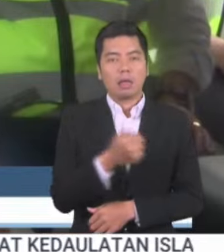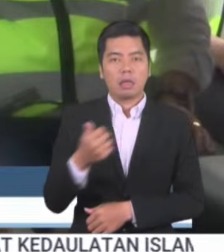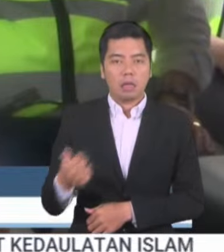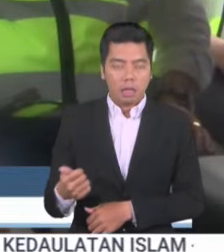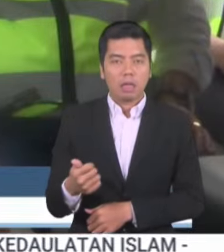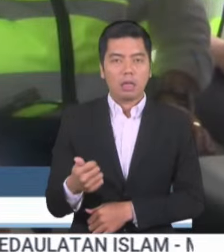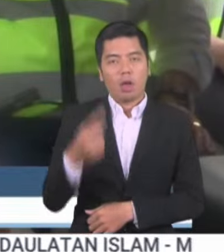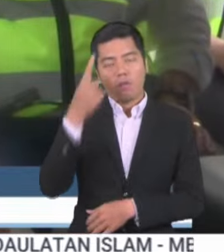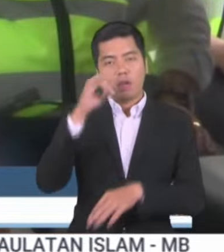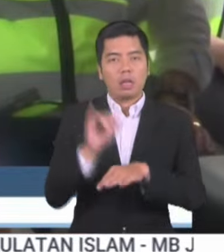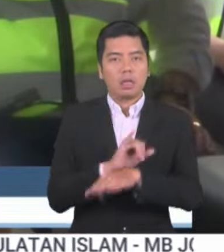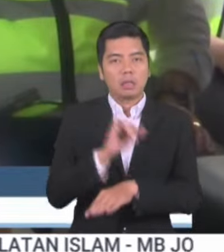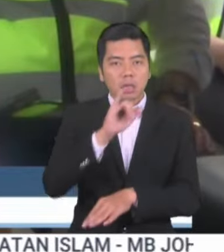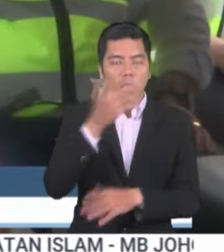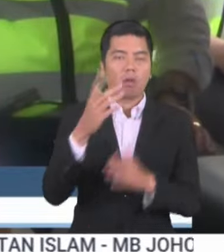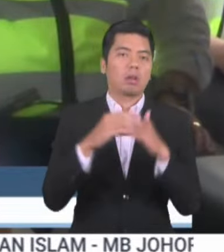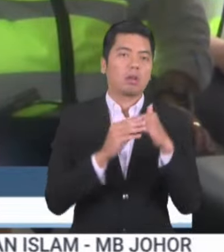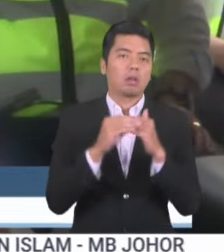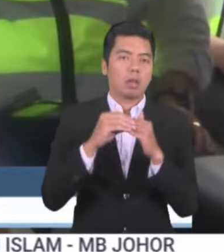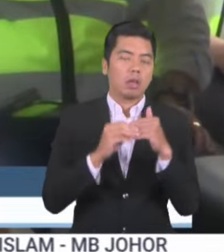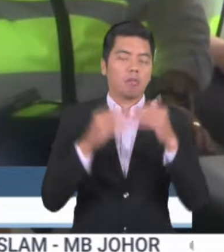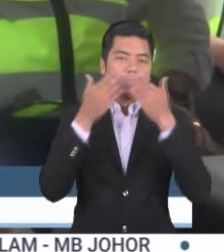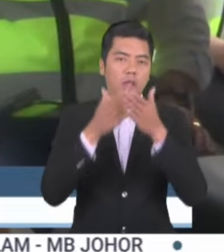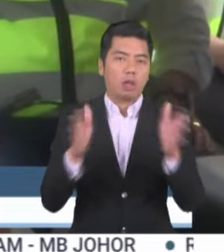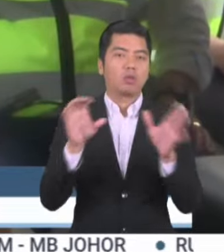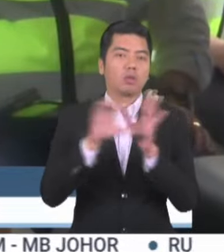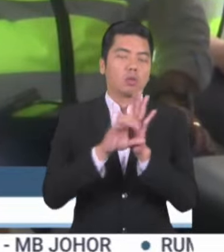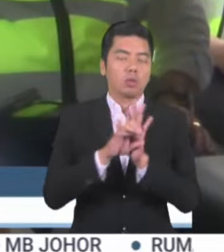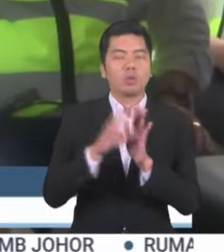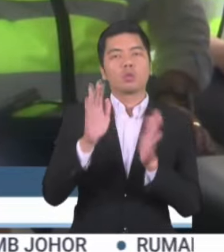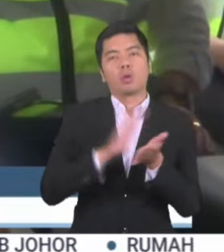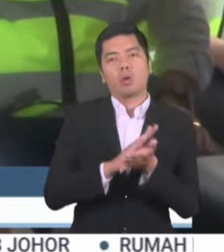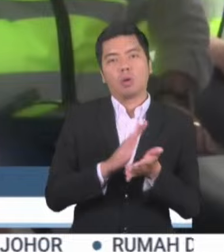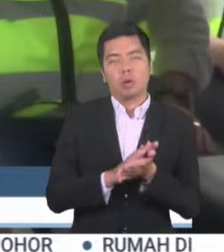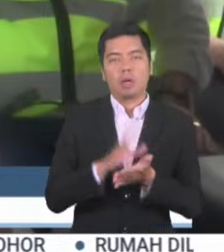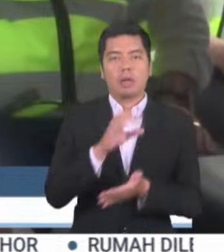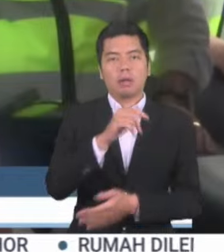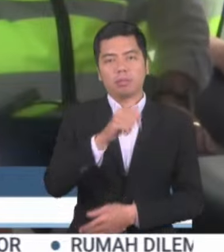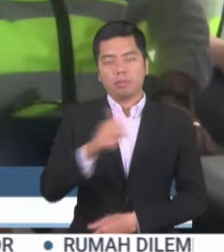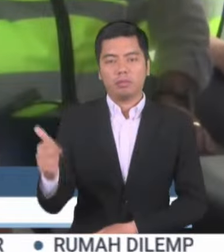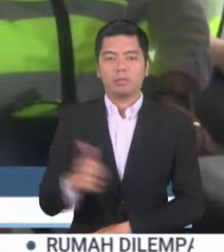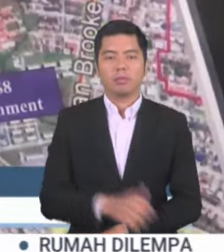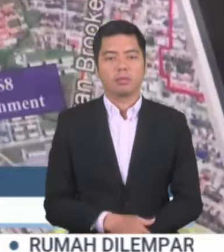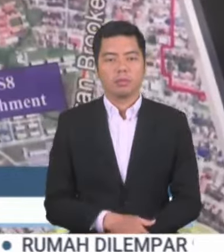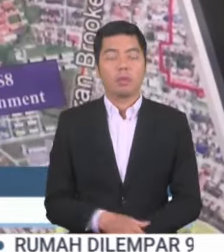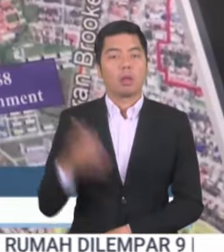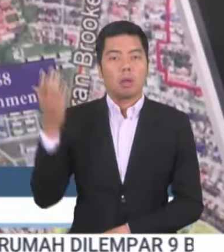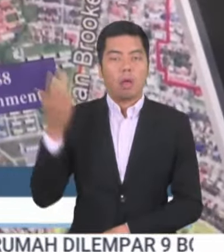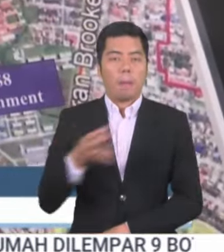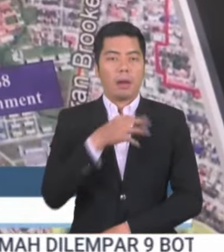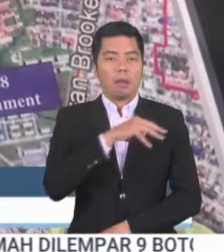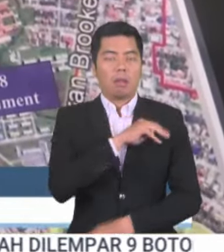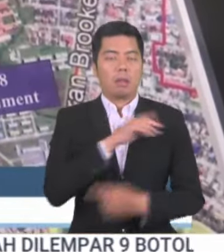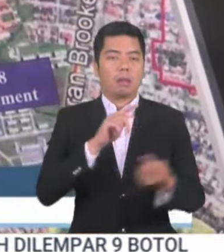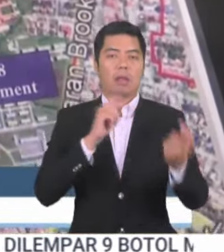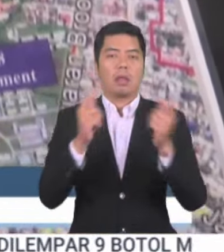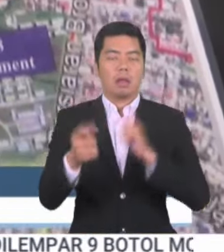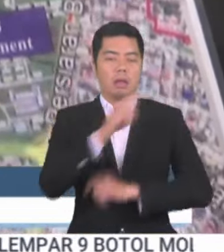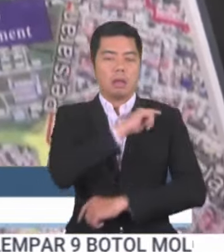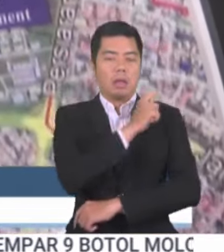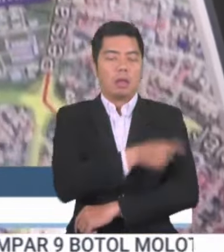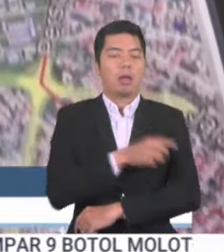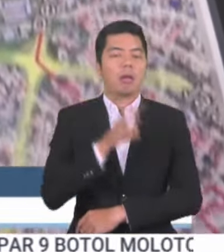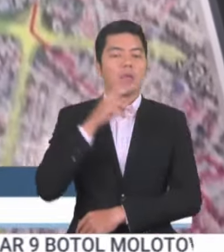industri, kemudahan awam termasuk sekolah dan sebagainya. Beliau yang juga Menteri Peralihan Tenaga dan Transformasi